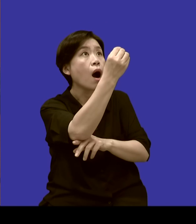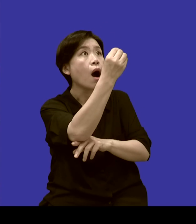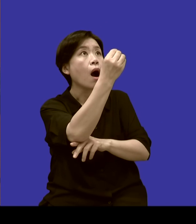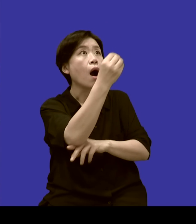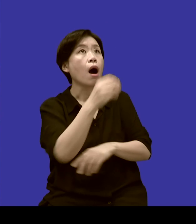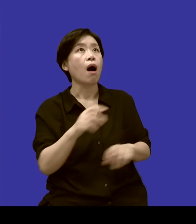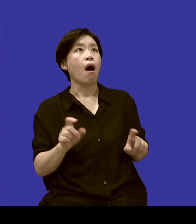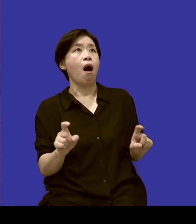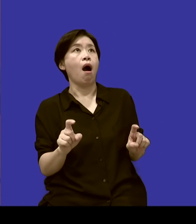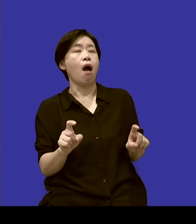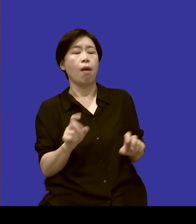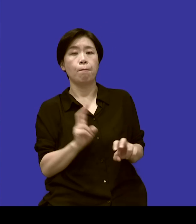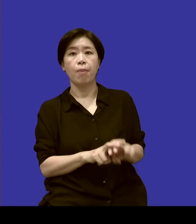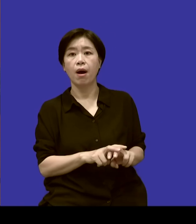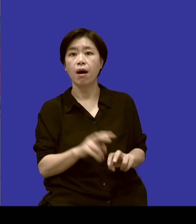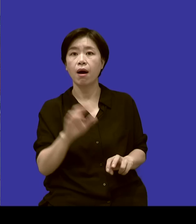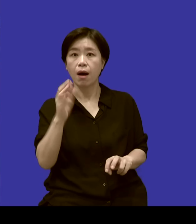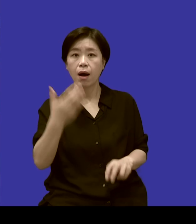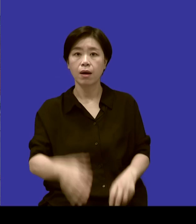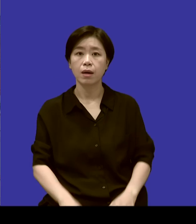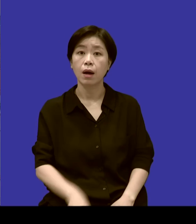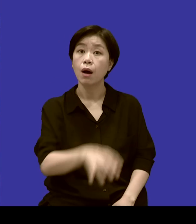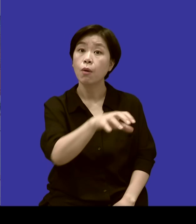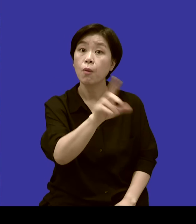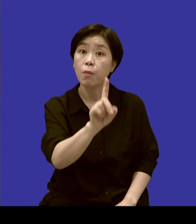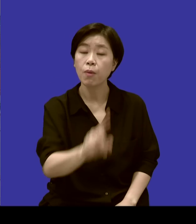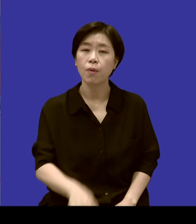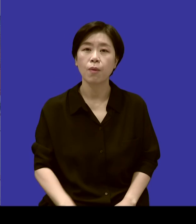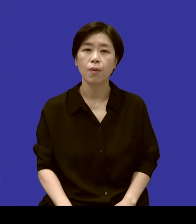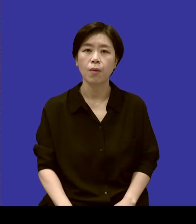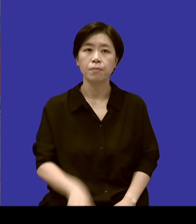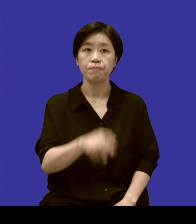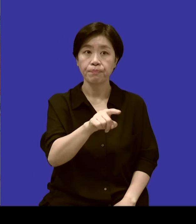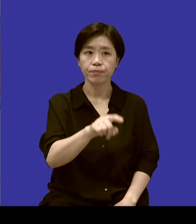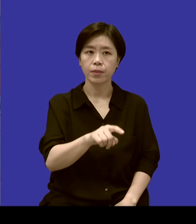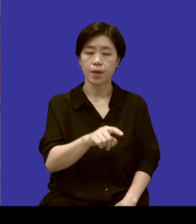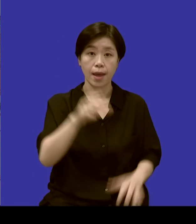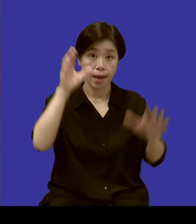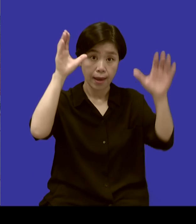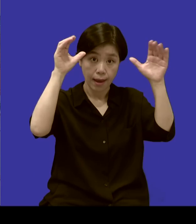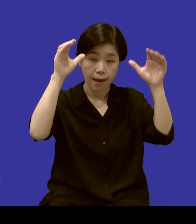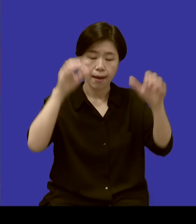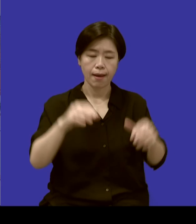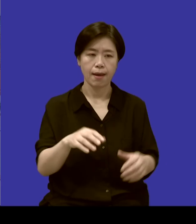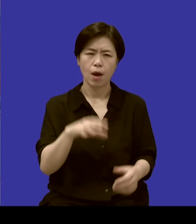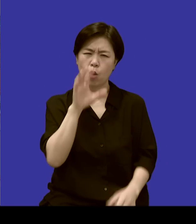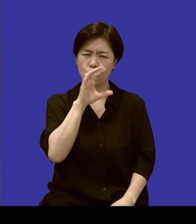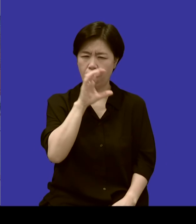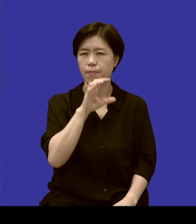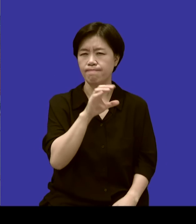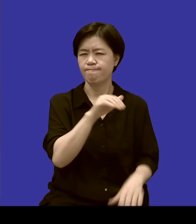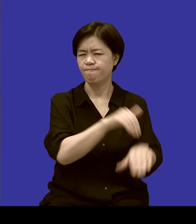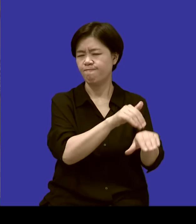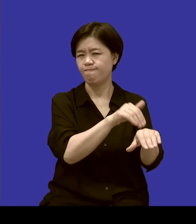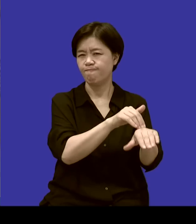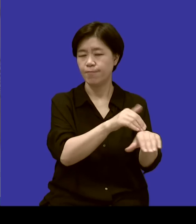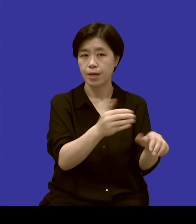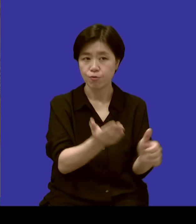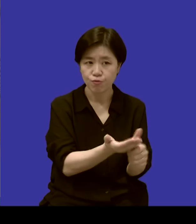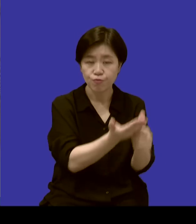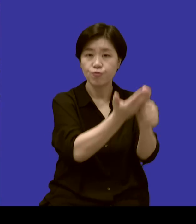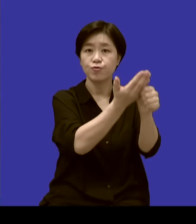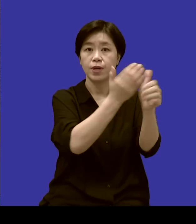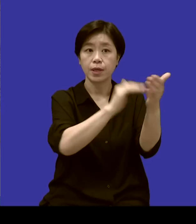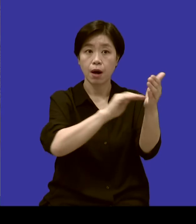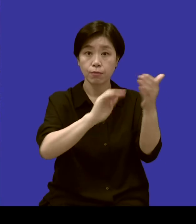죽이는 거예요? 네. 근데 거기는 명견을 만들어서 안내견 훈련을 예. 시켜서 비싸게 판대요. 예, 예. 그래서 그 훈련을